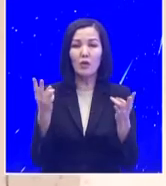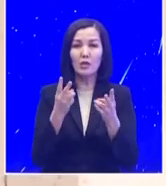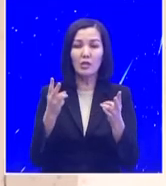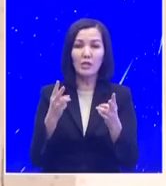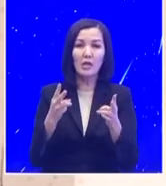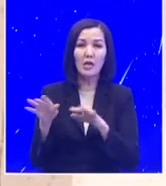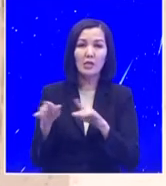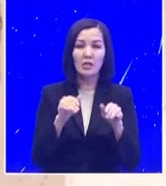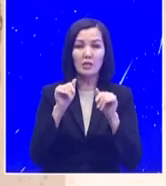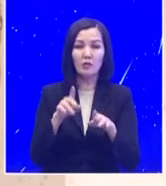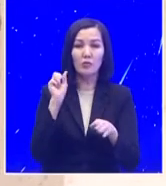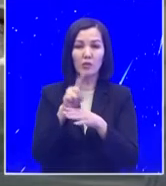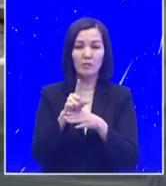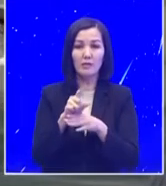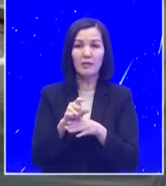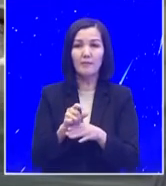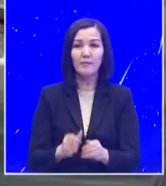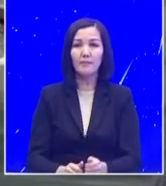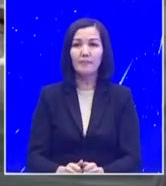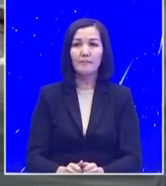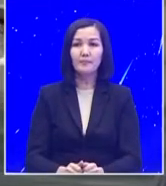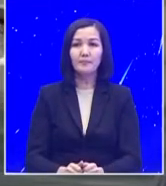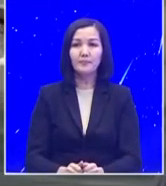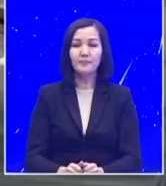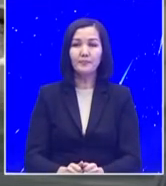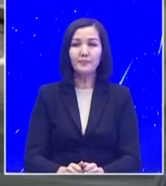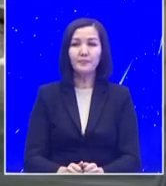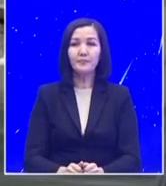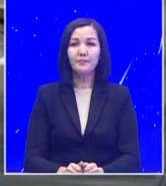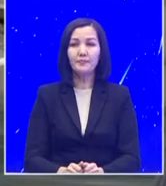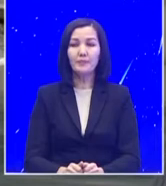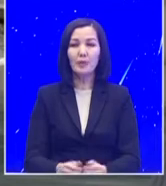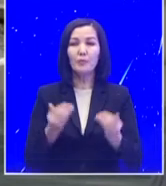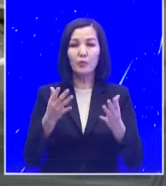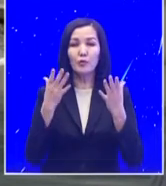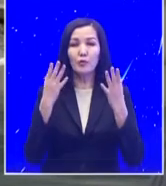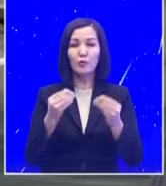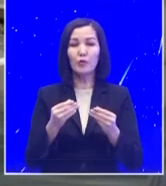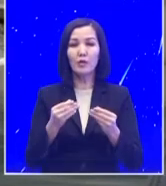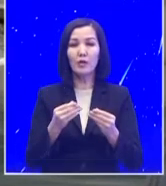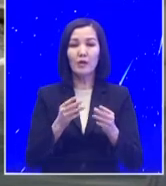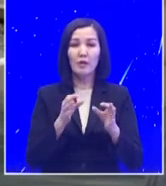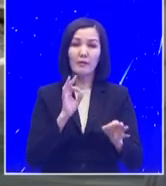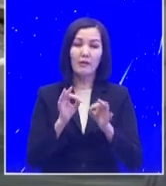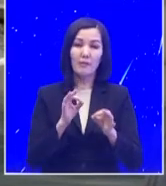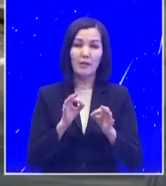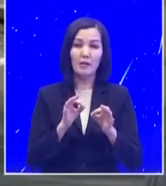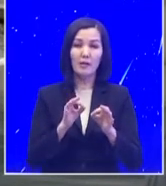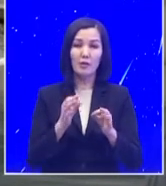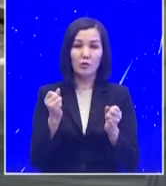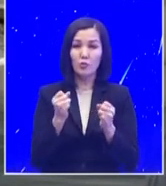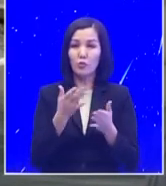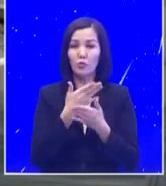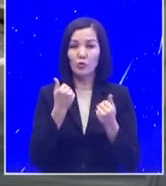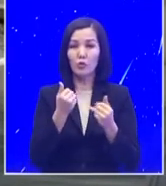шараларды қабылдауды тапсырды. На сегодняшний день после бүгінгі күні қалыпты, бұрынғыдай суық жоқ. Қазір бар